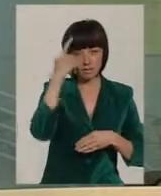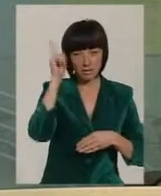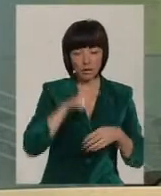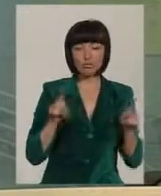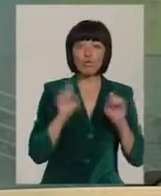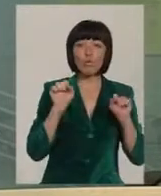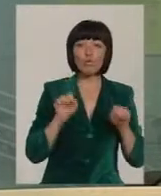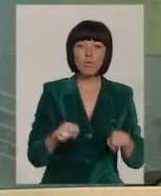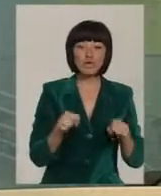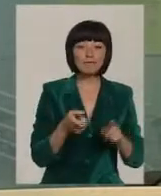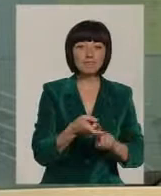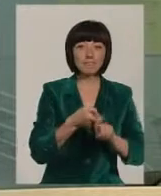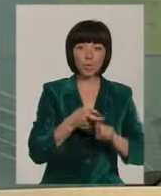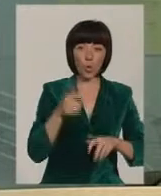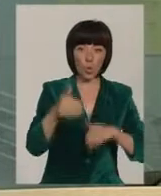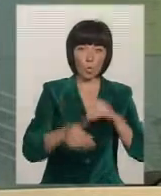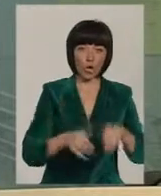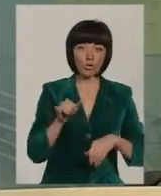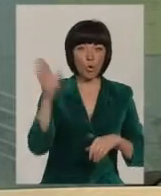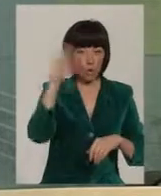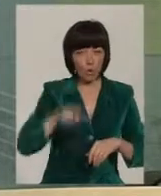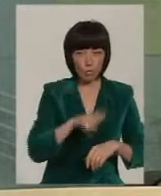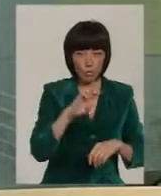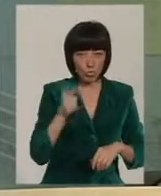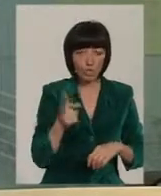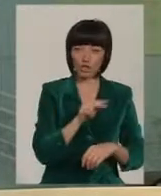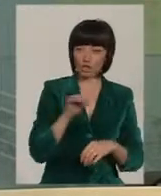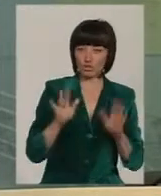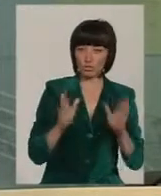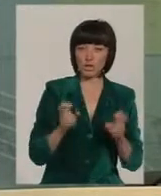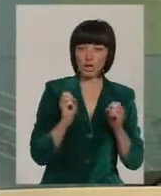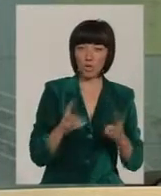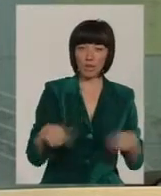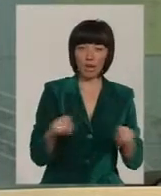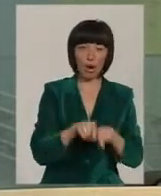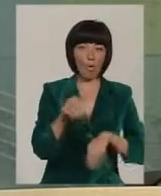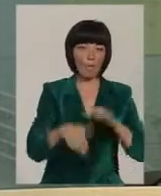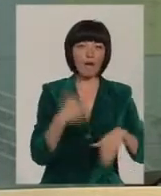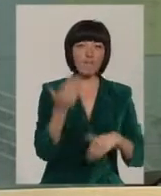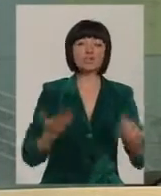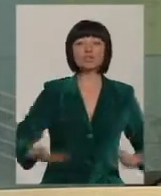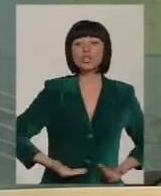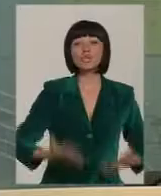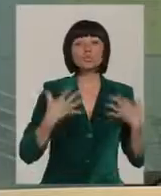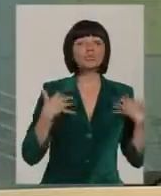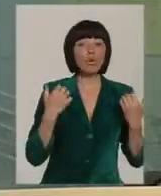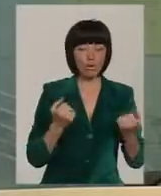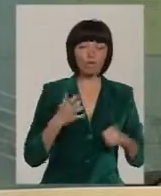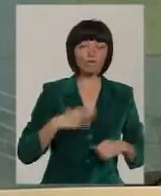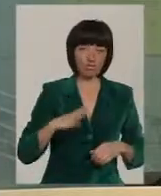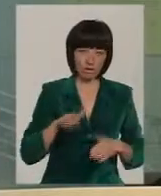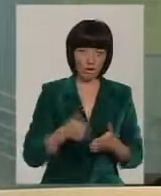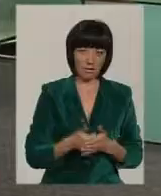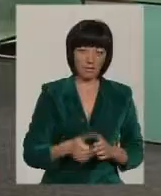дізнаєтесь, що можете підхопити, купаючись у Бузі, і чи буде загрожувати таке купання вашому життю та здоров'ю.